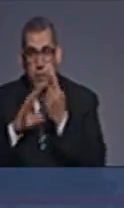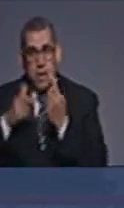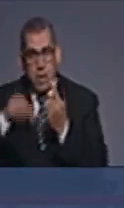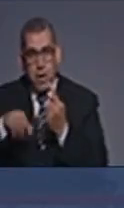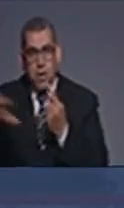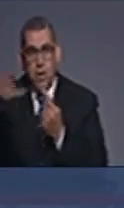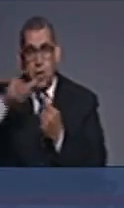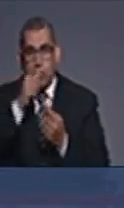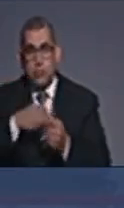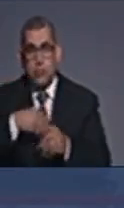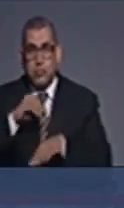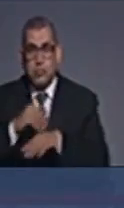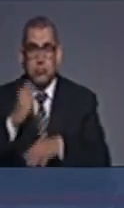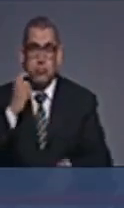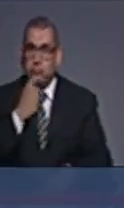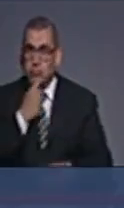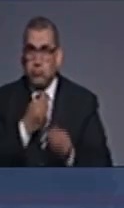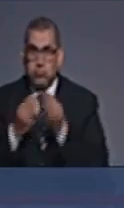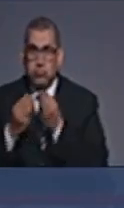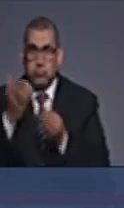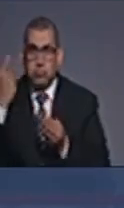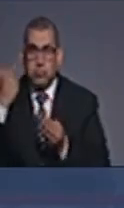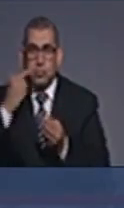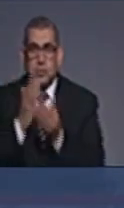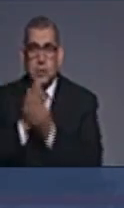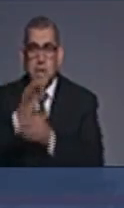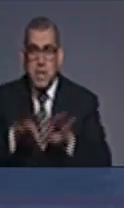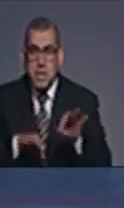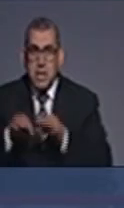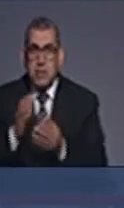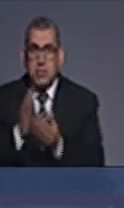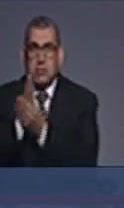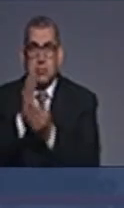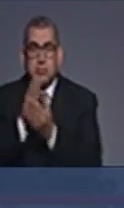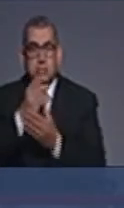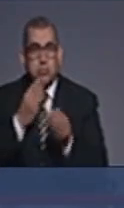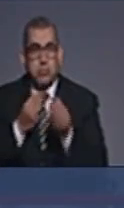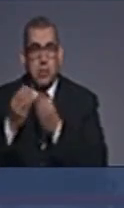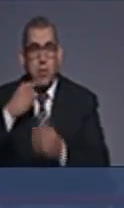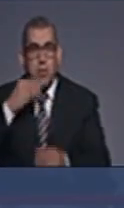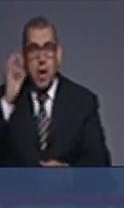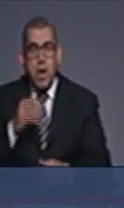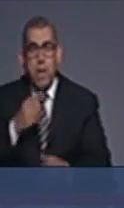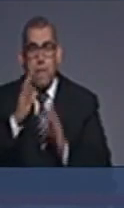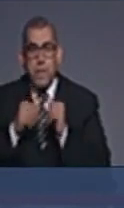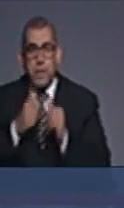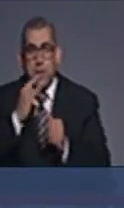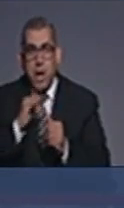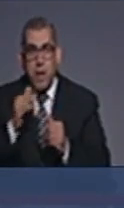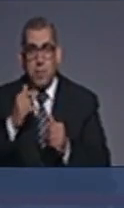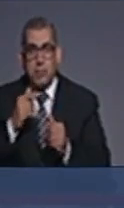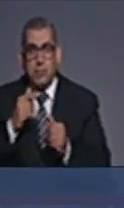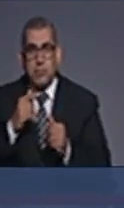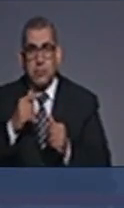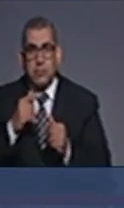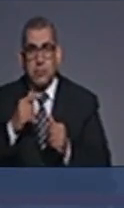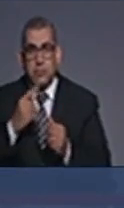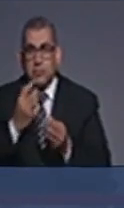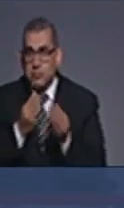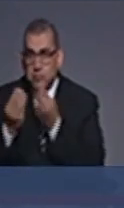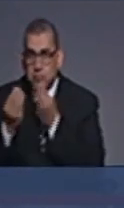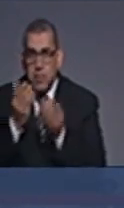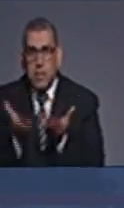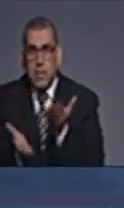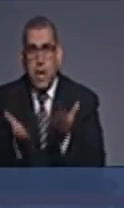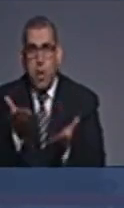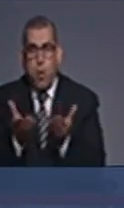أدير سياستنا الخارجية بالطريقة دي، لكن أتصور أن إحنا كان دايما مصر بتتسم سياستها بالتوازن